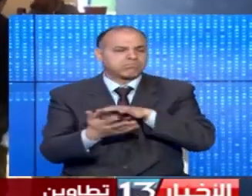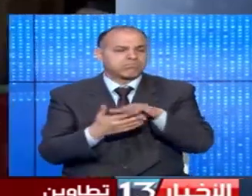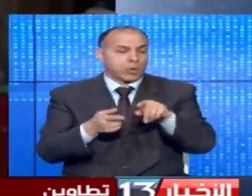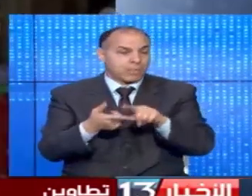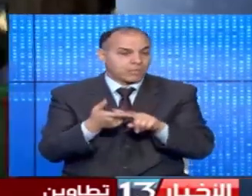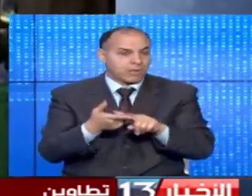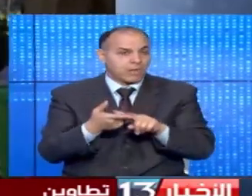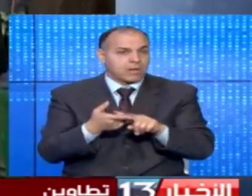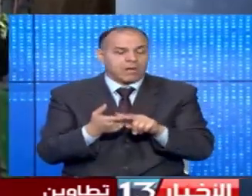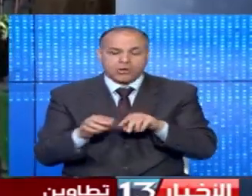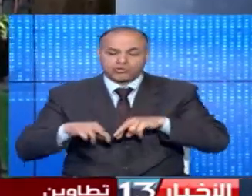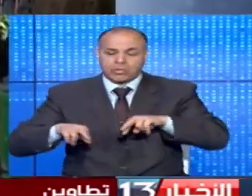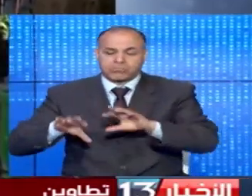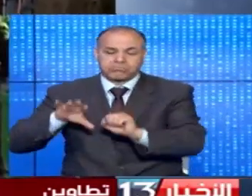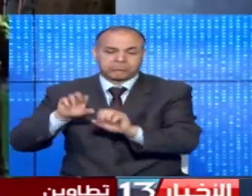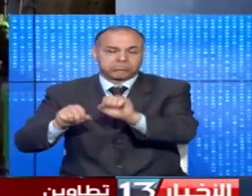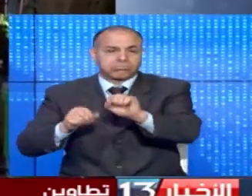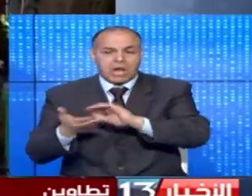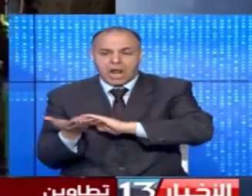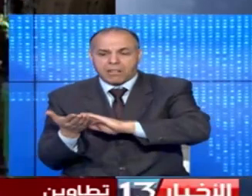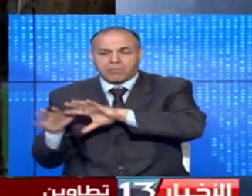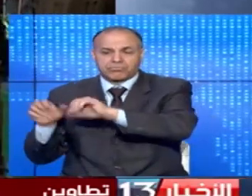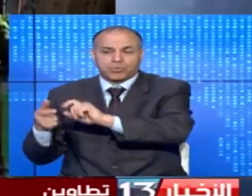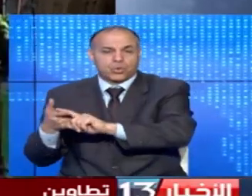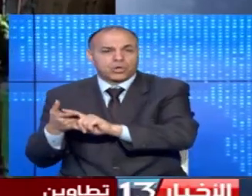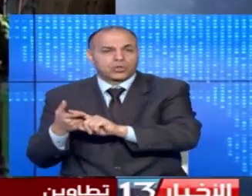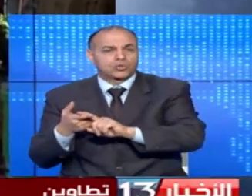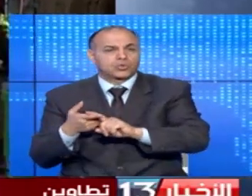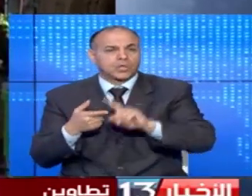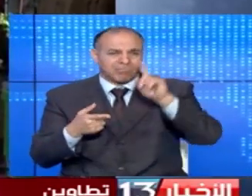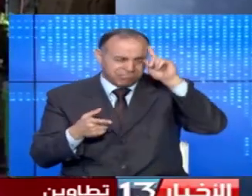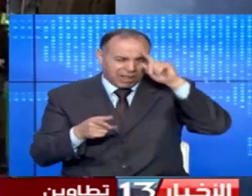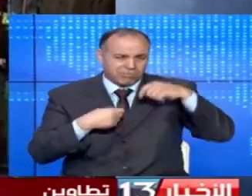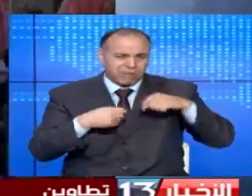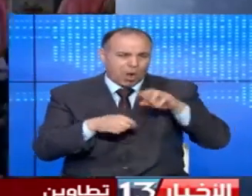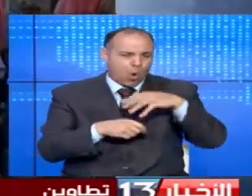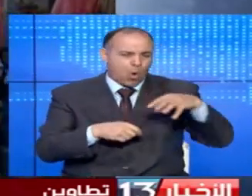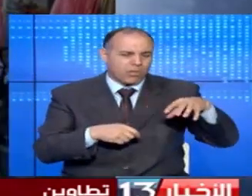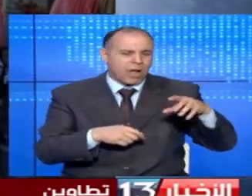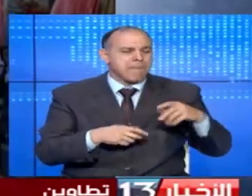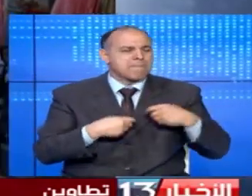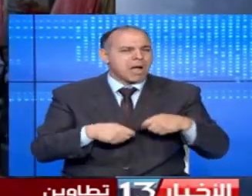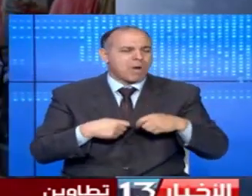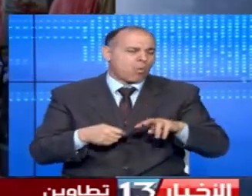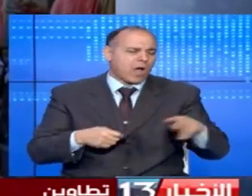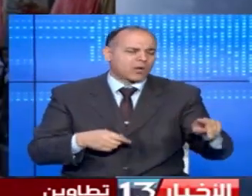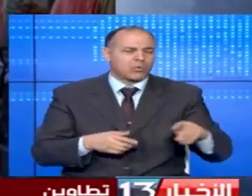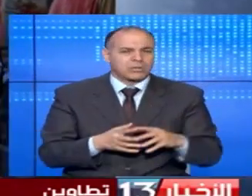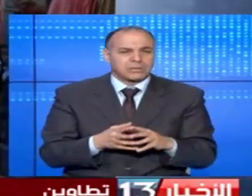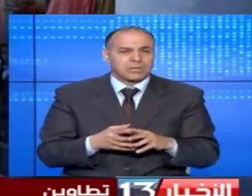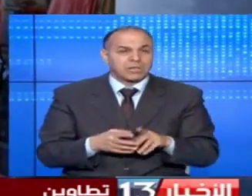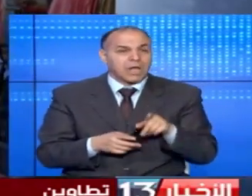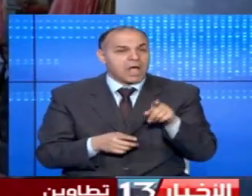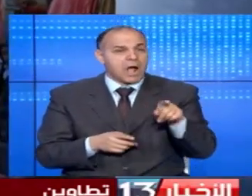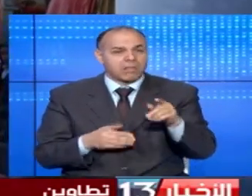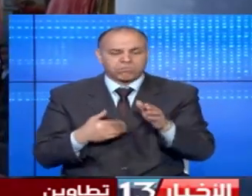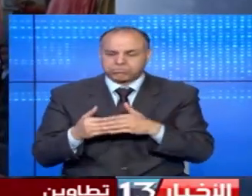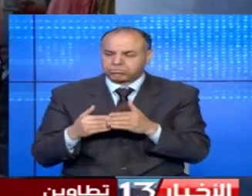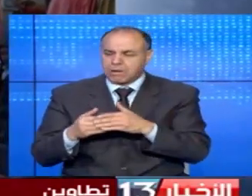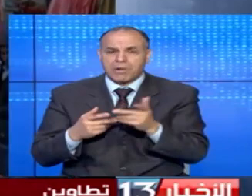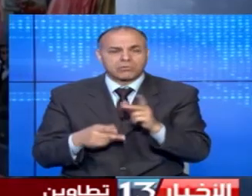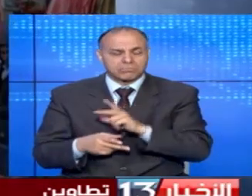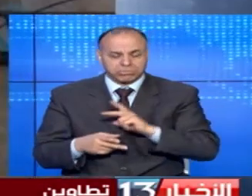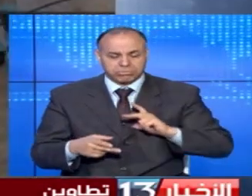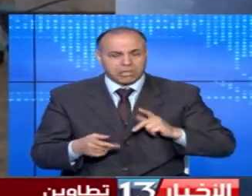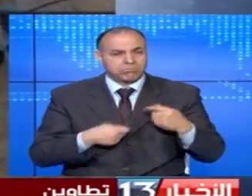واحتلال الشوارع والارصفه من قبل باعه الخضر والغلال وغيرهم واغلقت عديده